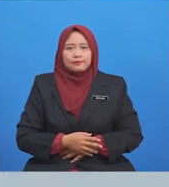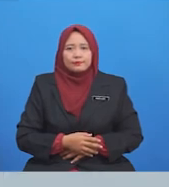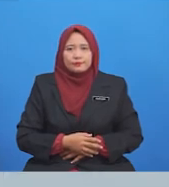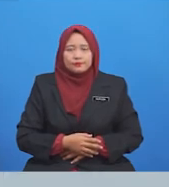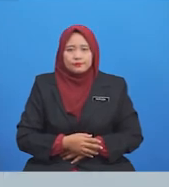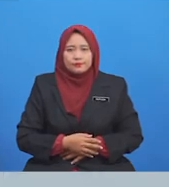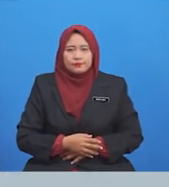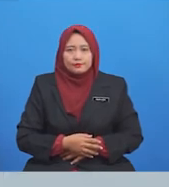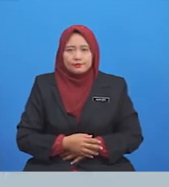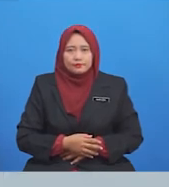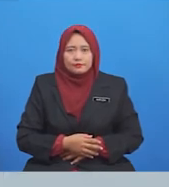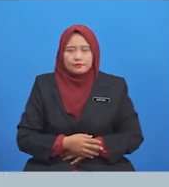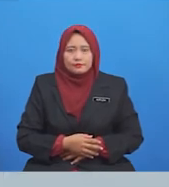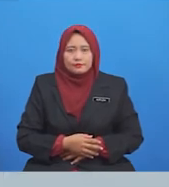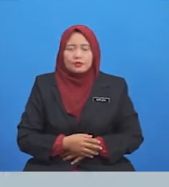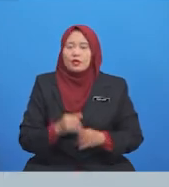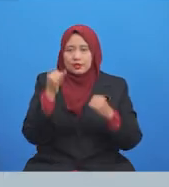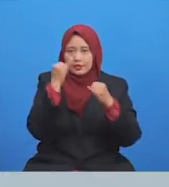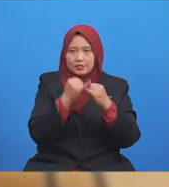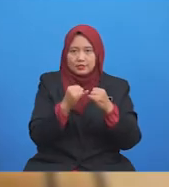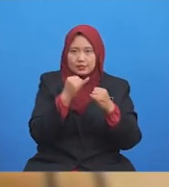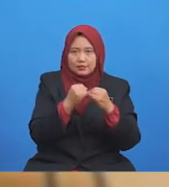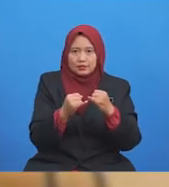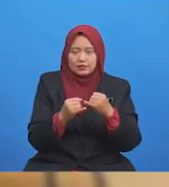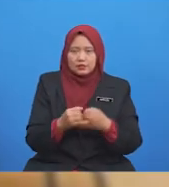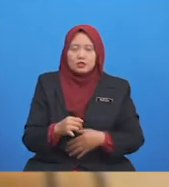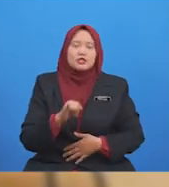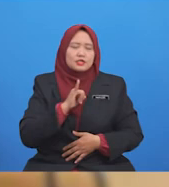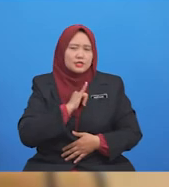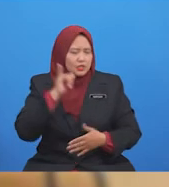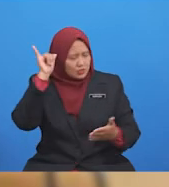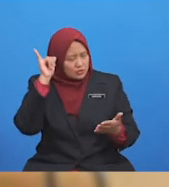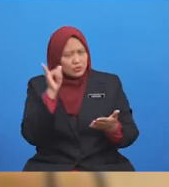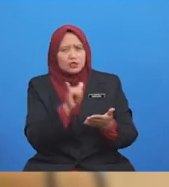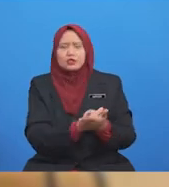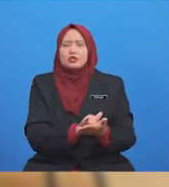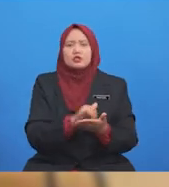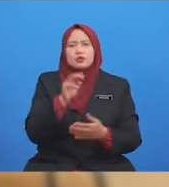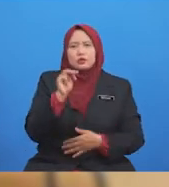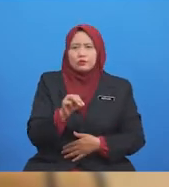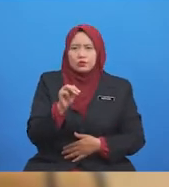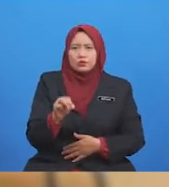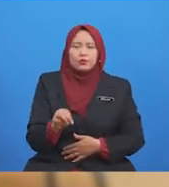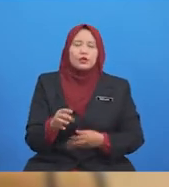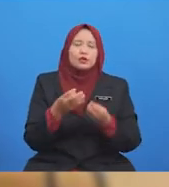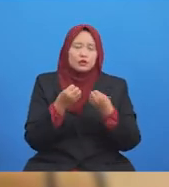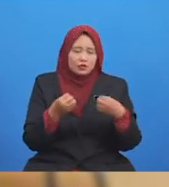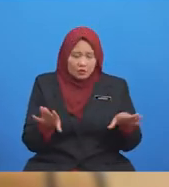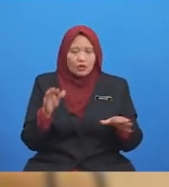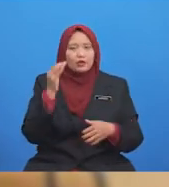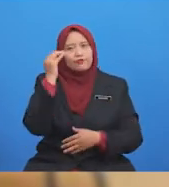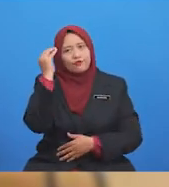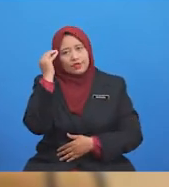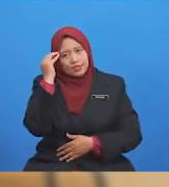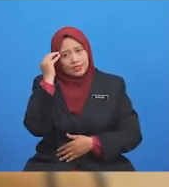Sebagai rumusan pembelajaran kita pada hari ini, cikgu yakin murid-murid telah pun memahami